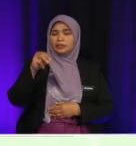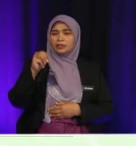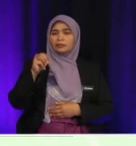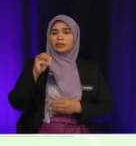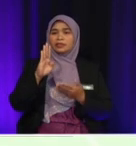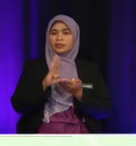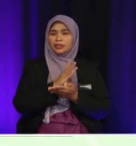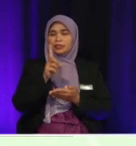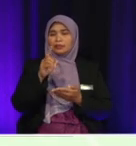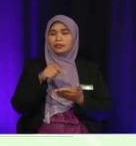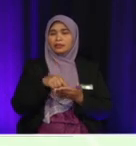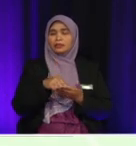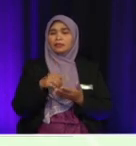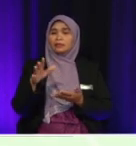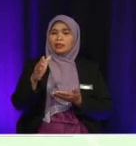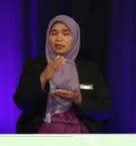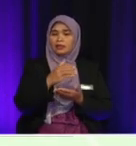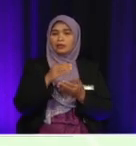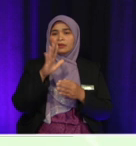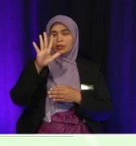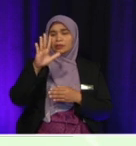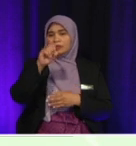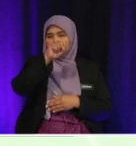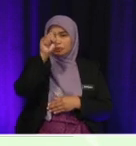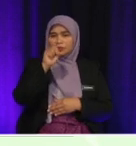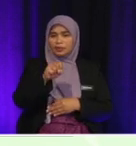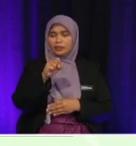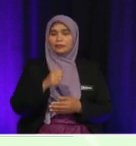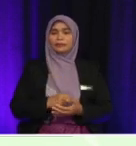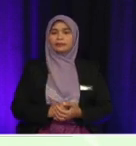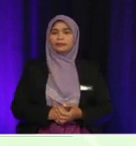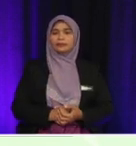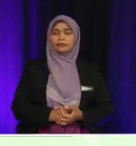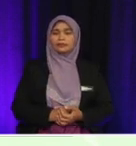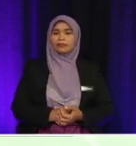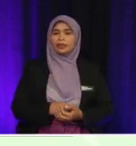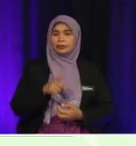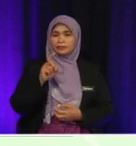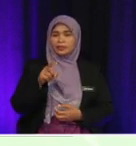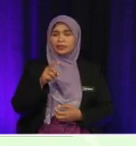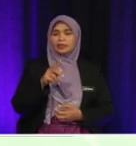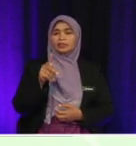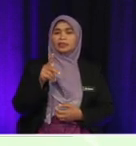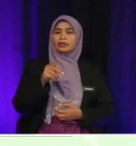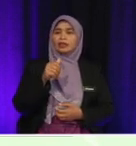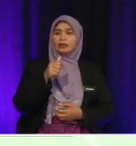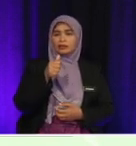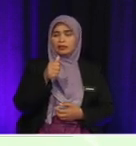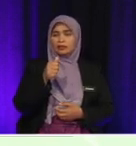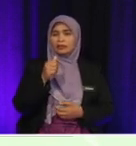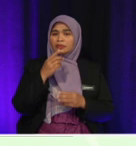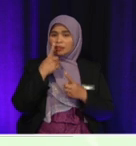ini merangkumi lima soalan ya Ada Lima soalan pastikan anda perlu menjawab